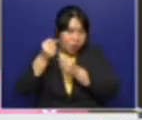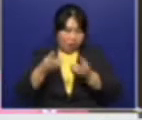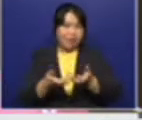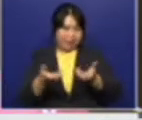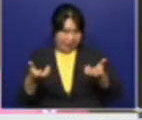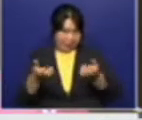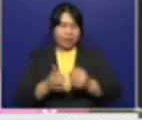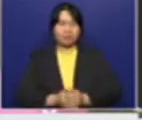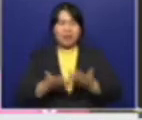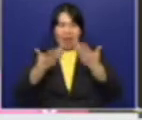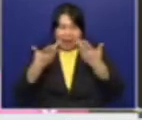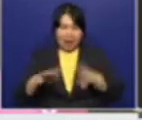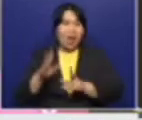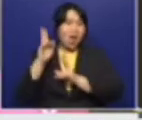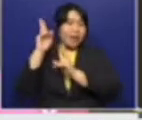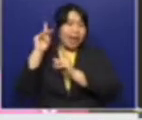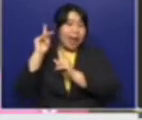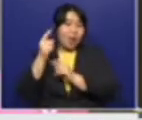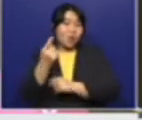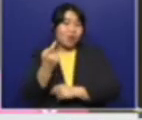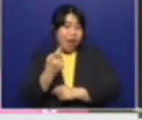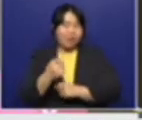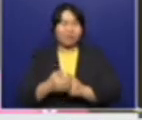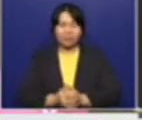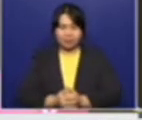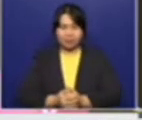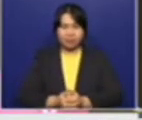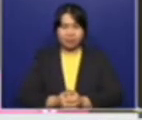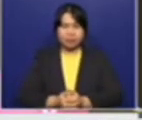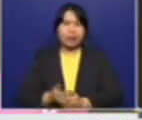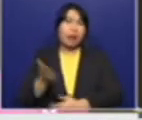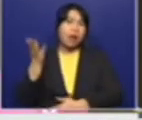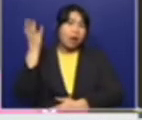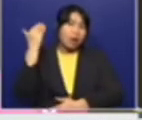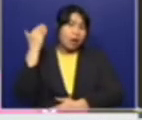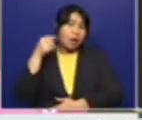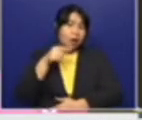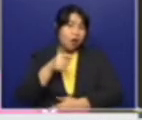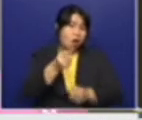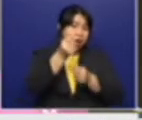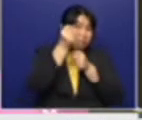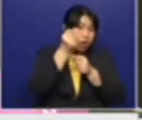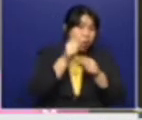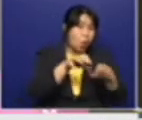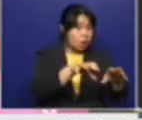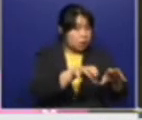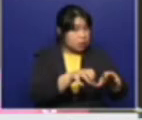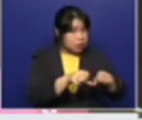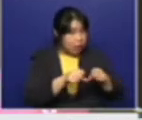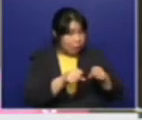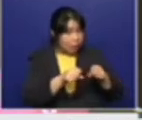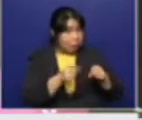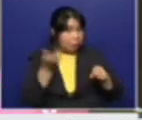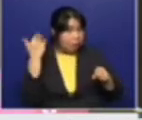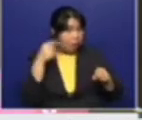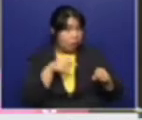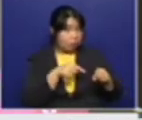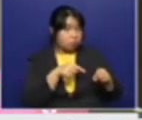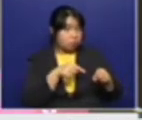นักข่าวถามว่าท่านครับแล้วไอ้ที่โดนจับเกี่ยวกับเรื่องการเมืองที่ผ่านม